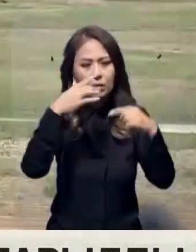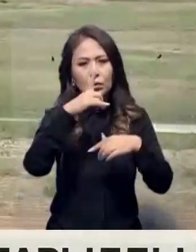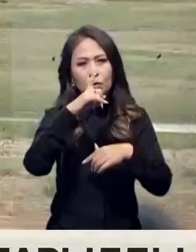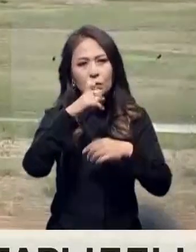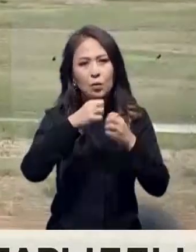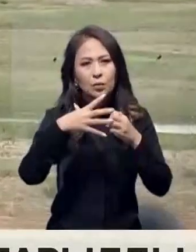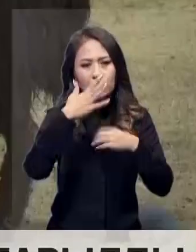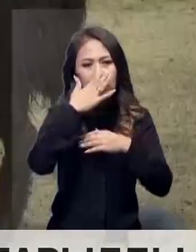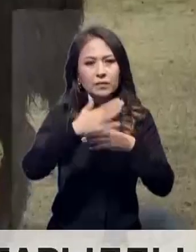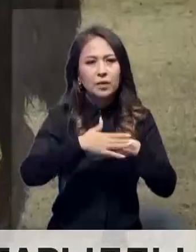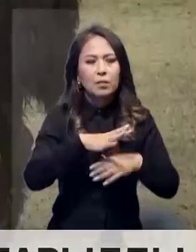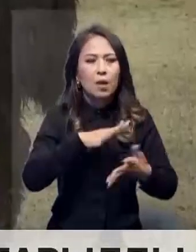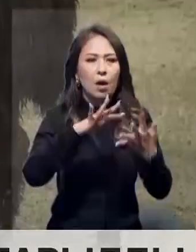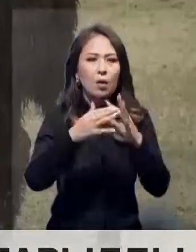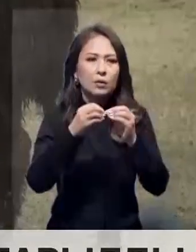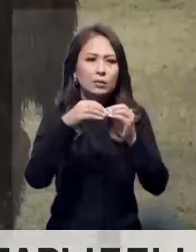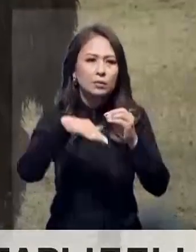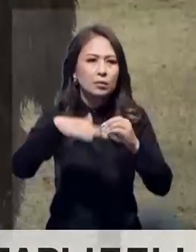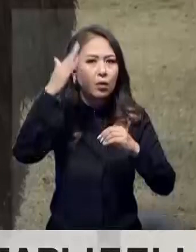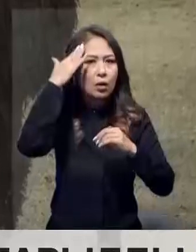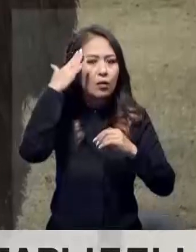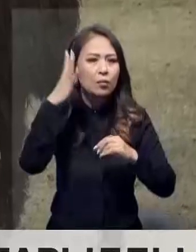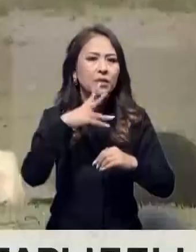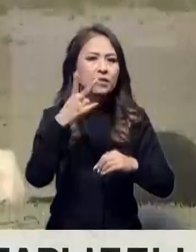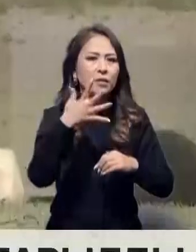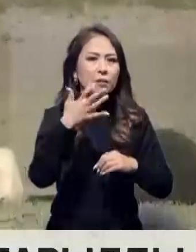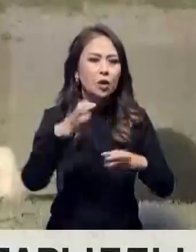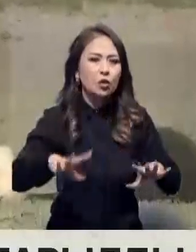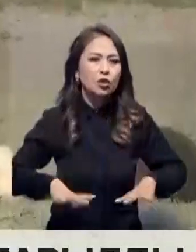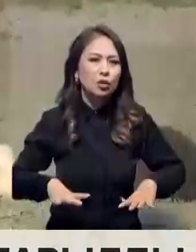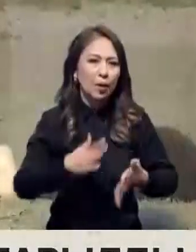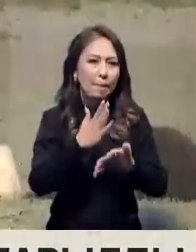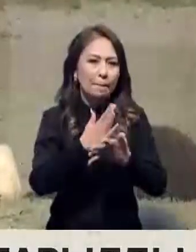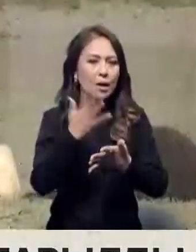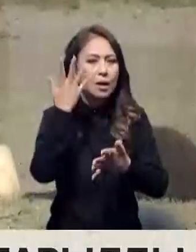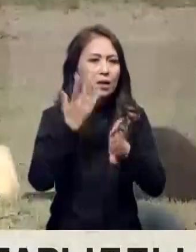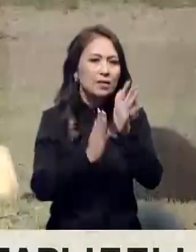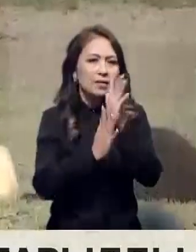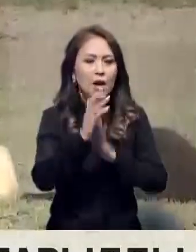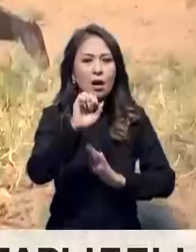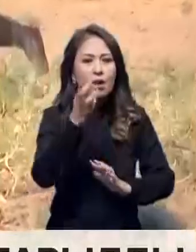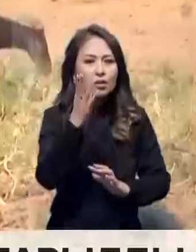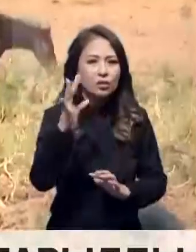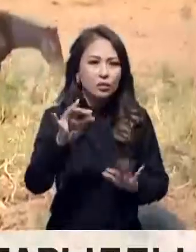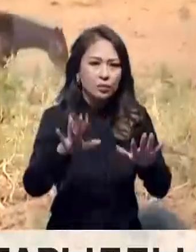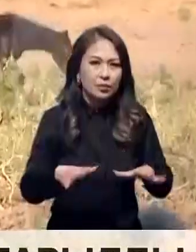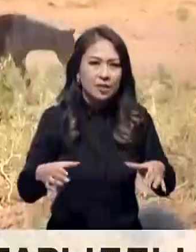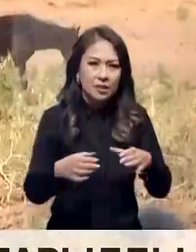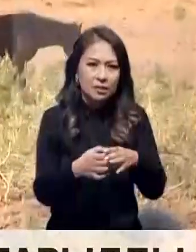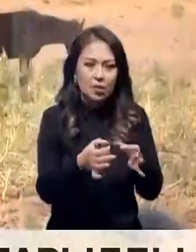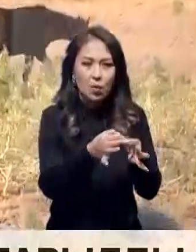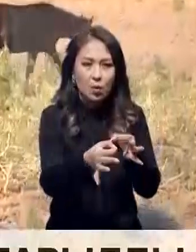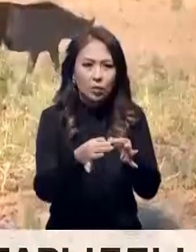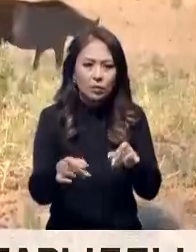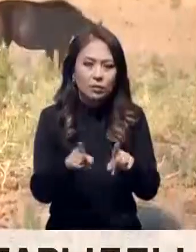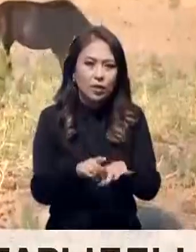Ауыл тұрғындарының қолында 10 мың бас ірі қара, 2,5 мың жылқы бар. Мал басы өскендіктен ақшелектерде еліміздің барлық